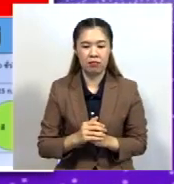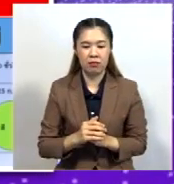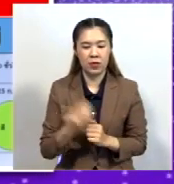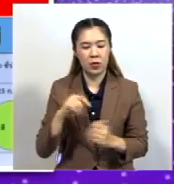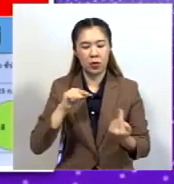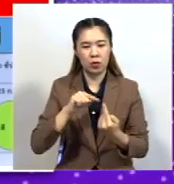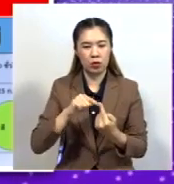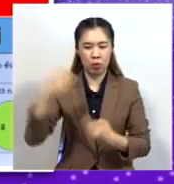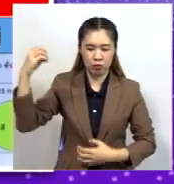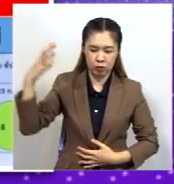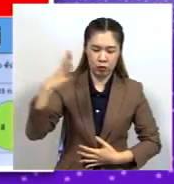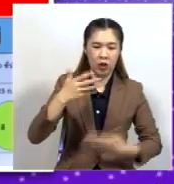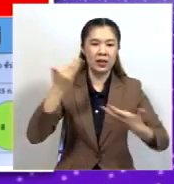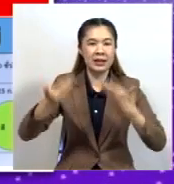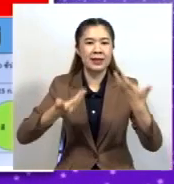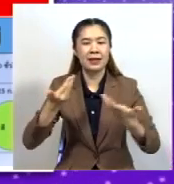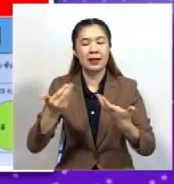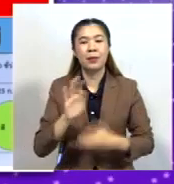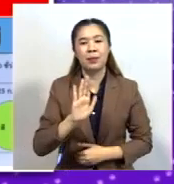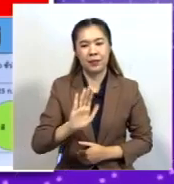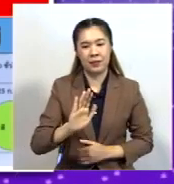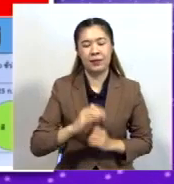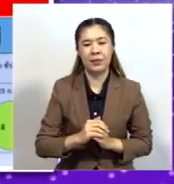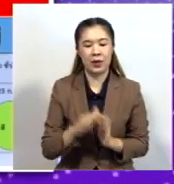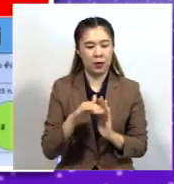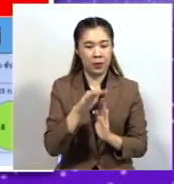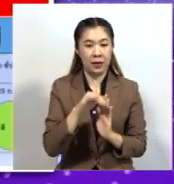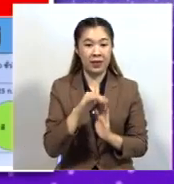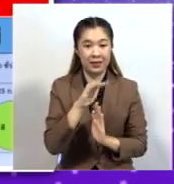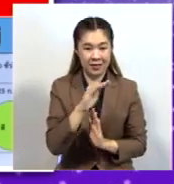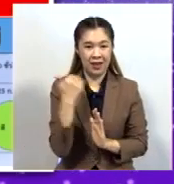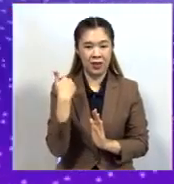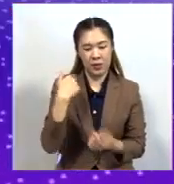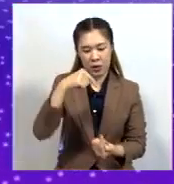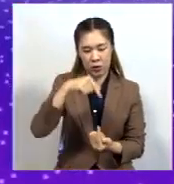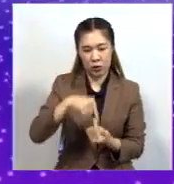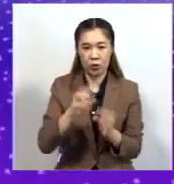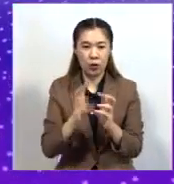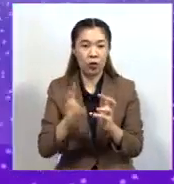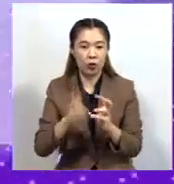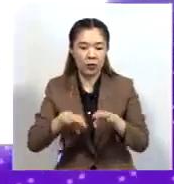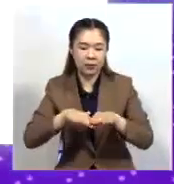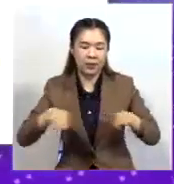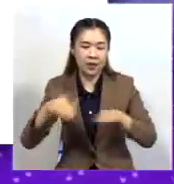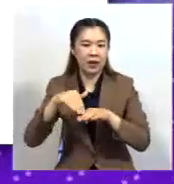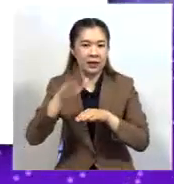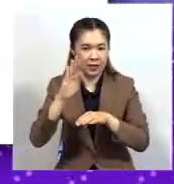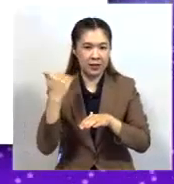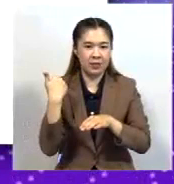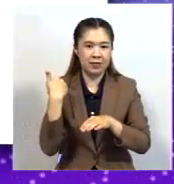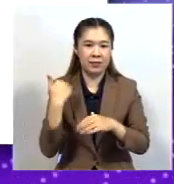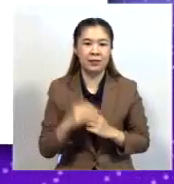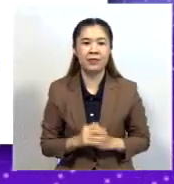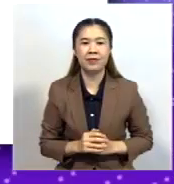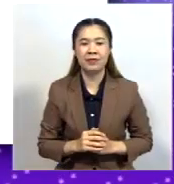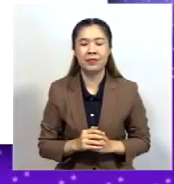การทำกิจกรรมกลางแจ้งค่ะเช่นเดียวกับในพื้นที่ภาคเหนือนะคะหลายจุดก็ยังมีฝุ่นละอองเกินค่ามาตรฐานนี่นะ